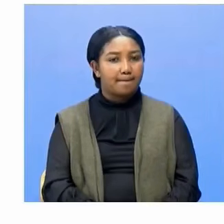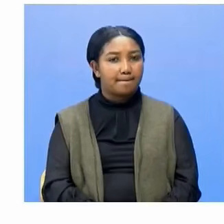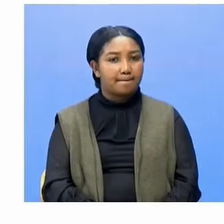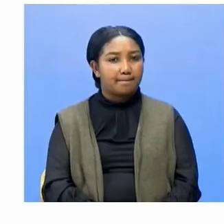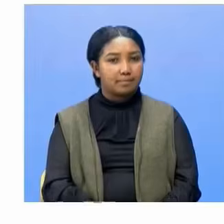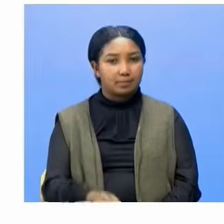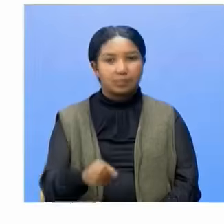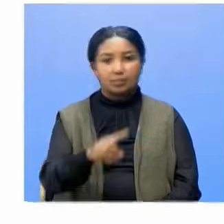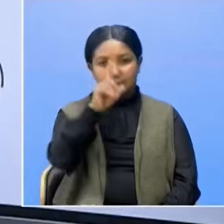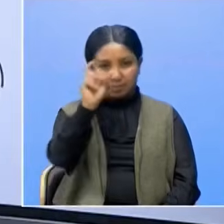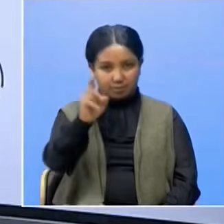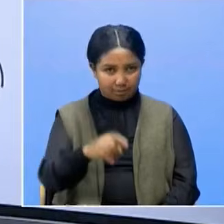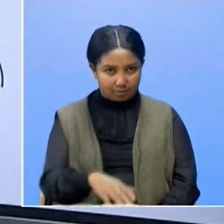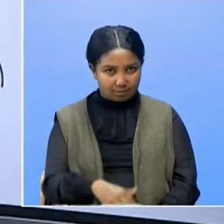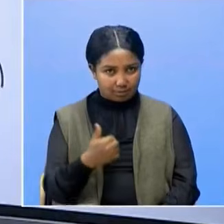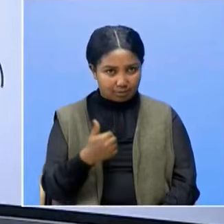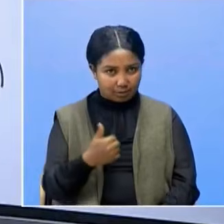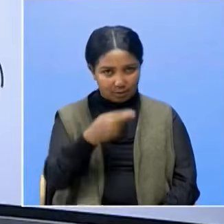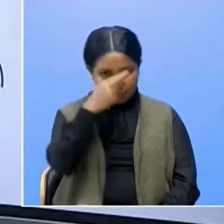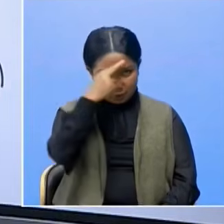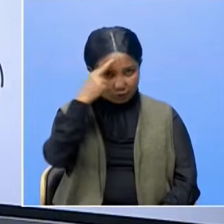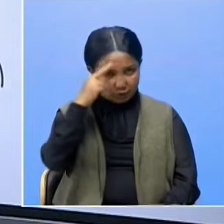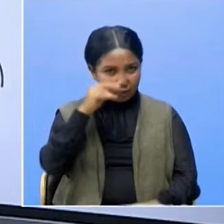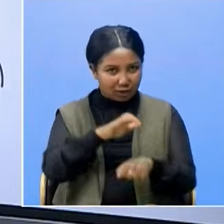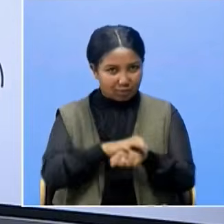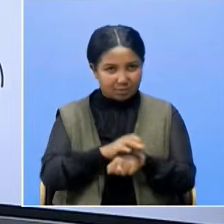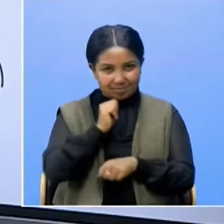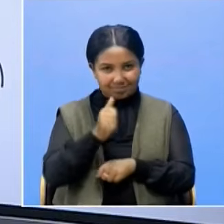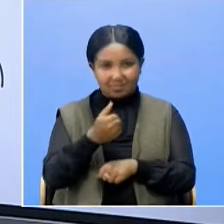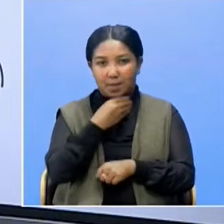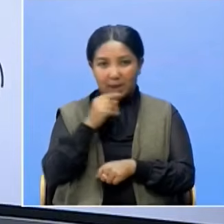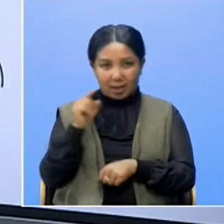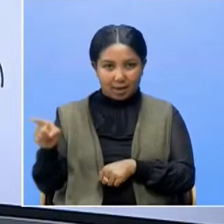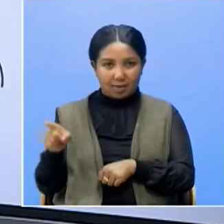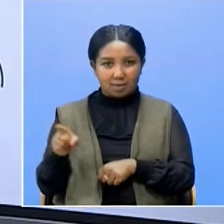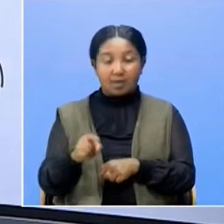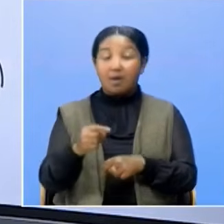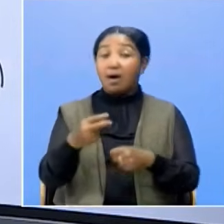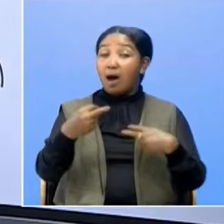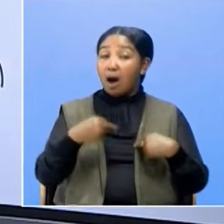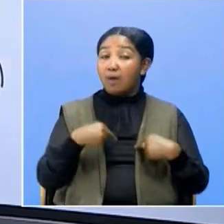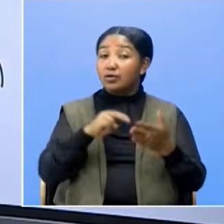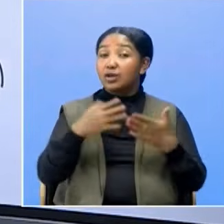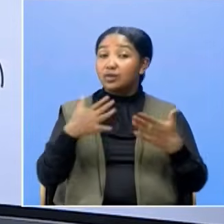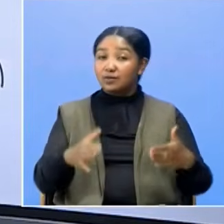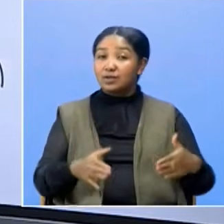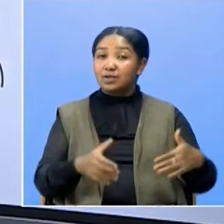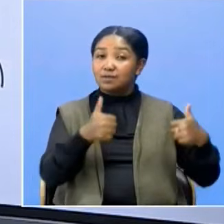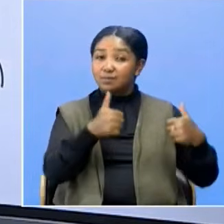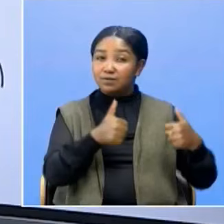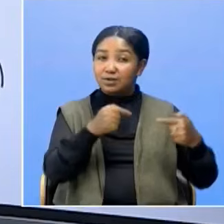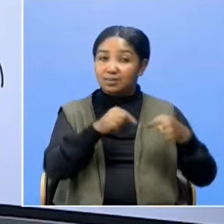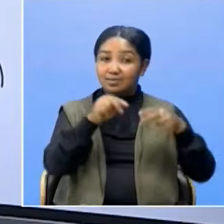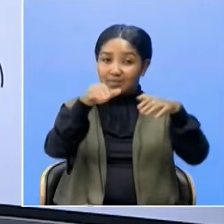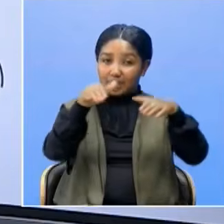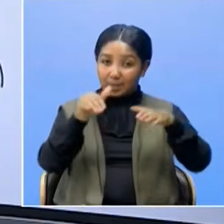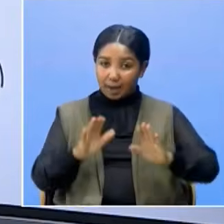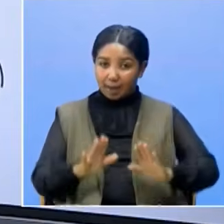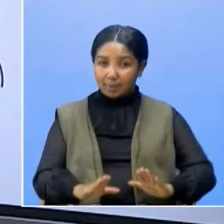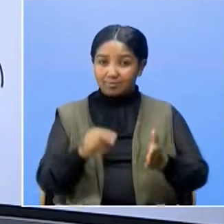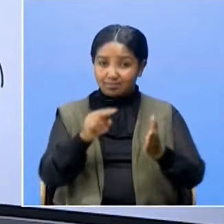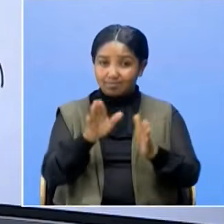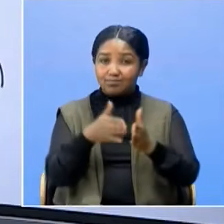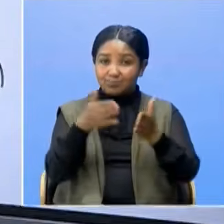I put it in a single quotation because it's not English, all right? Have you read ፍቅር እስከ መቃብር? Let me add one